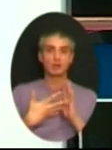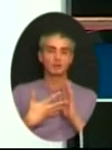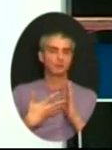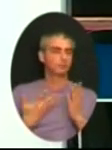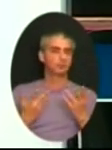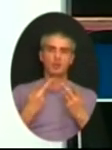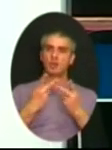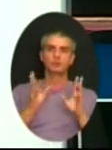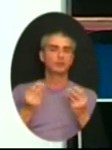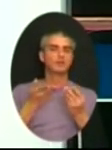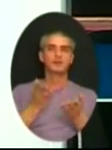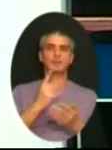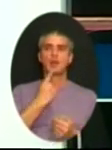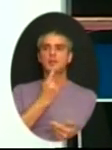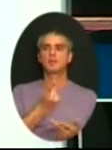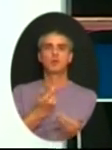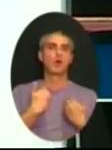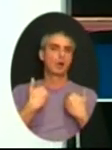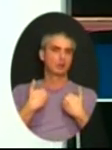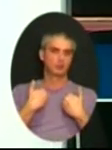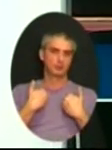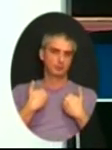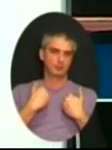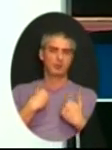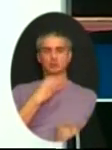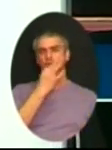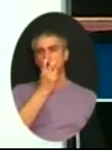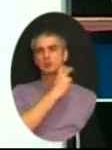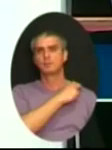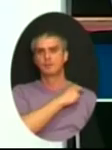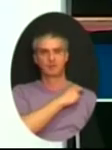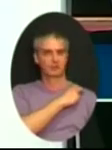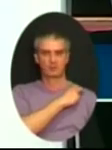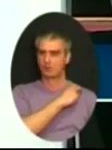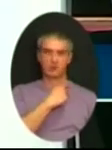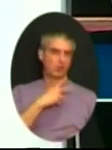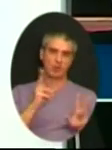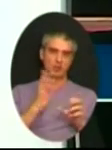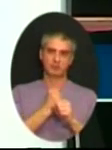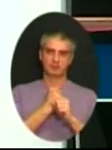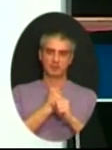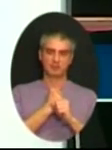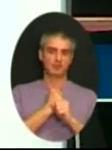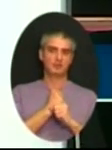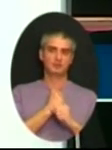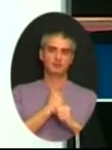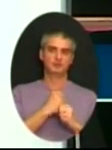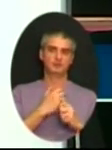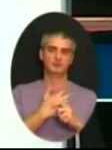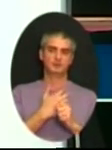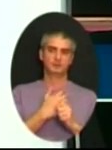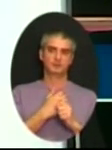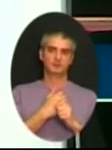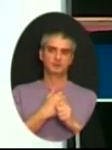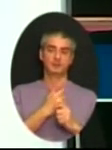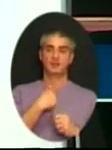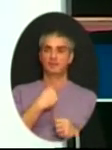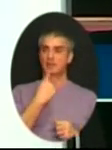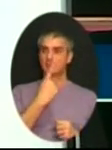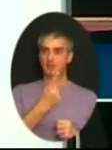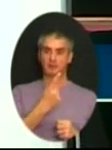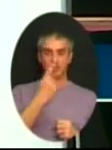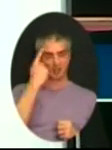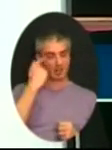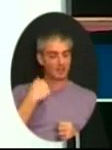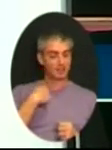לא משנה, דברים הללו נאמרו. אני, דבר אחד הייתי שואל את המפכ"ל. לא הזדמן לי, אבל... באמת? אמרתי לו את דעתי. אמרתי לו.